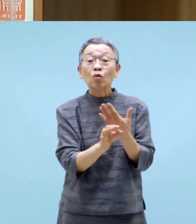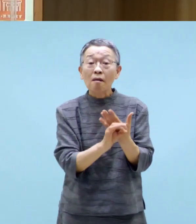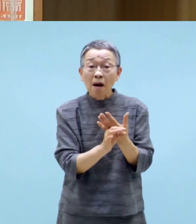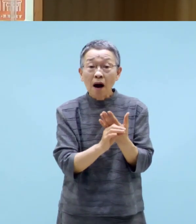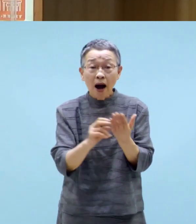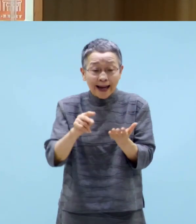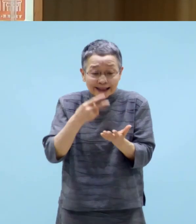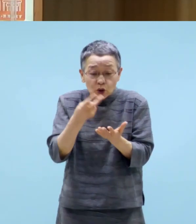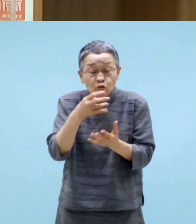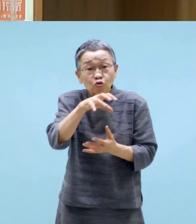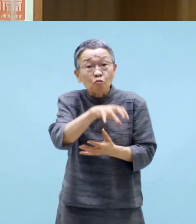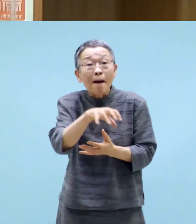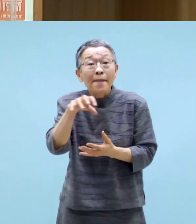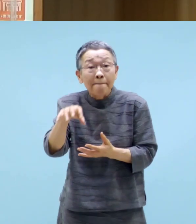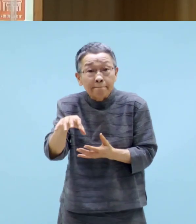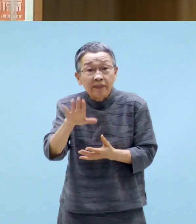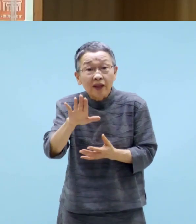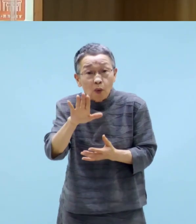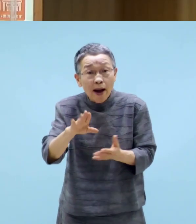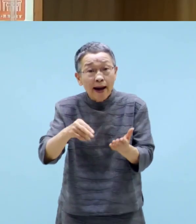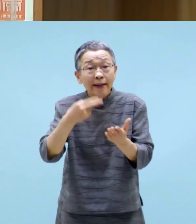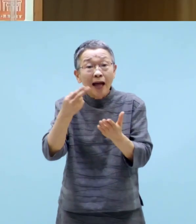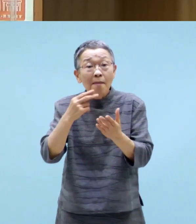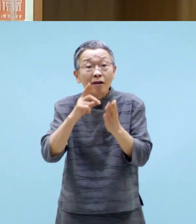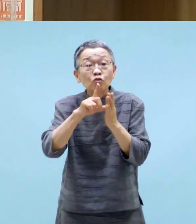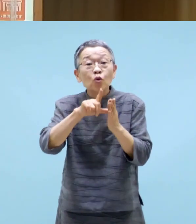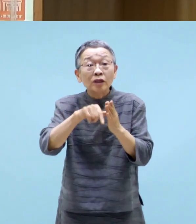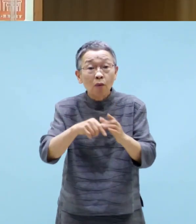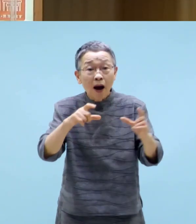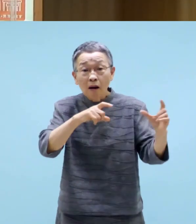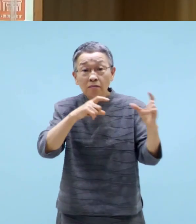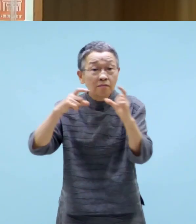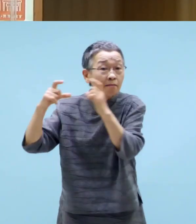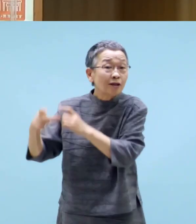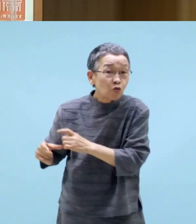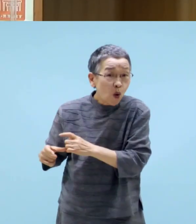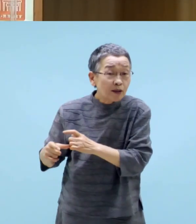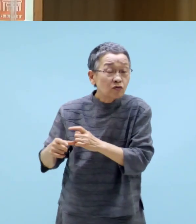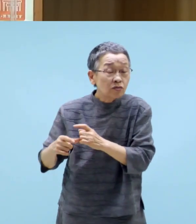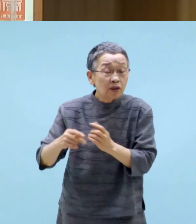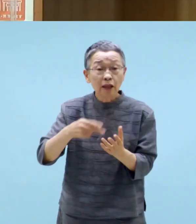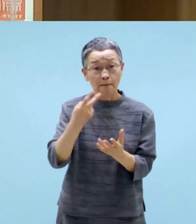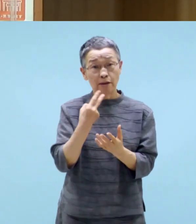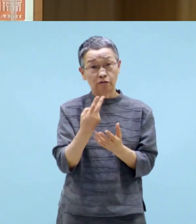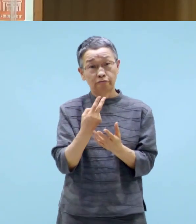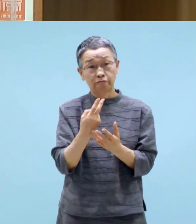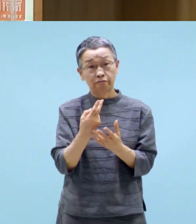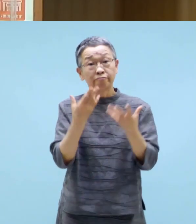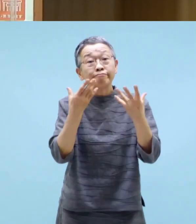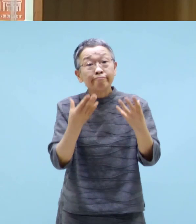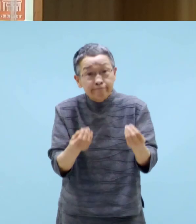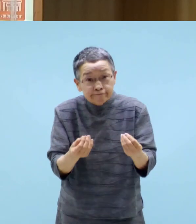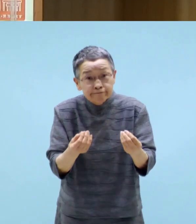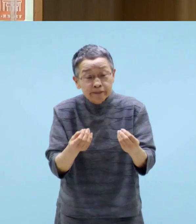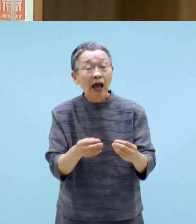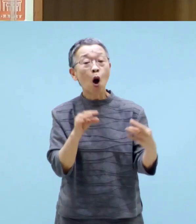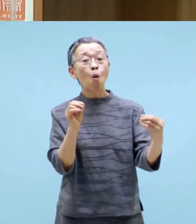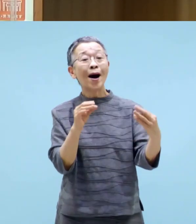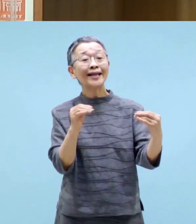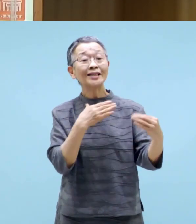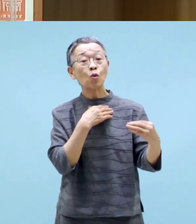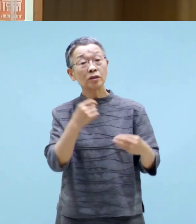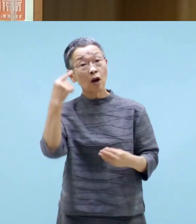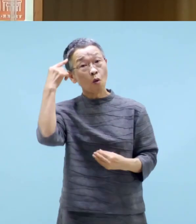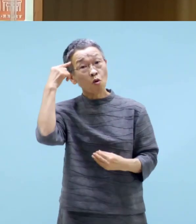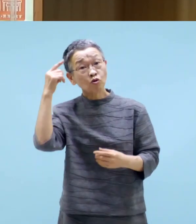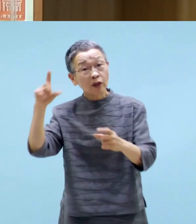場面で食べるとき口に入れるからマスク外します、で食べていただいて、でお話をするときはマスクしてく